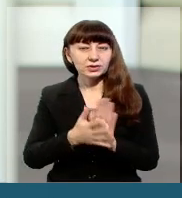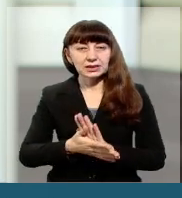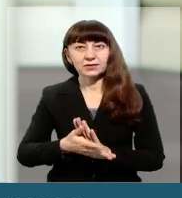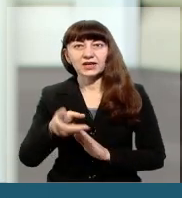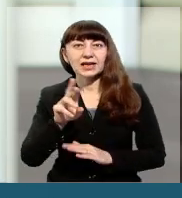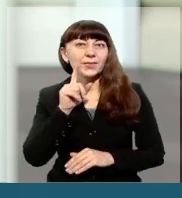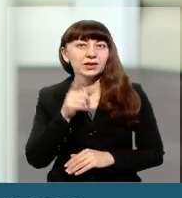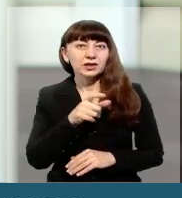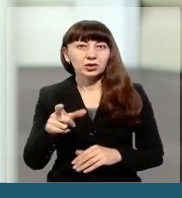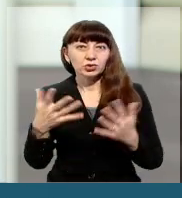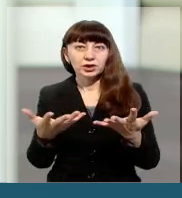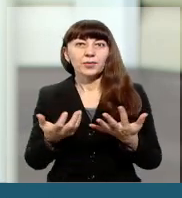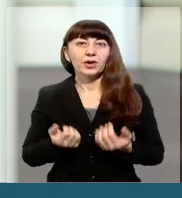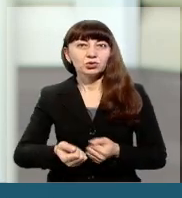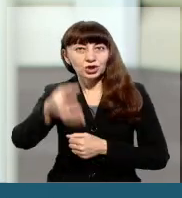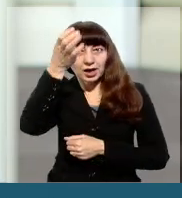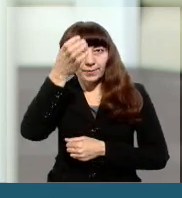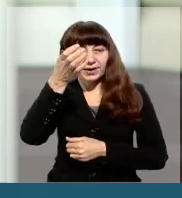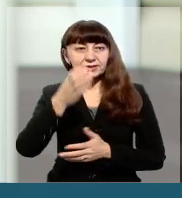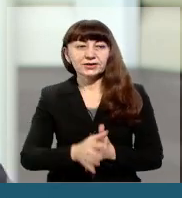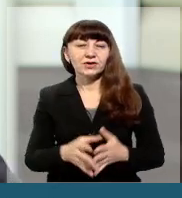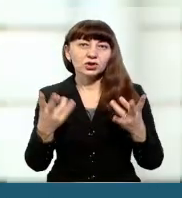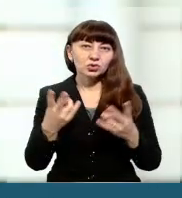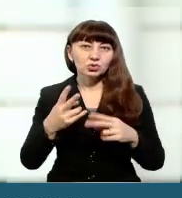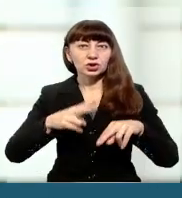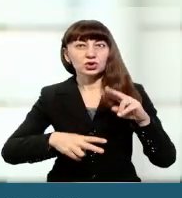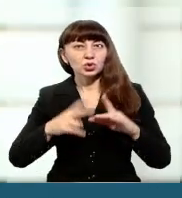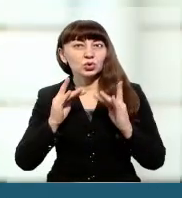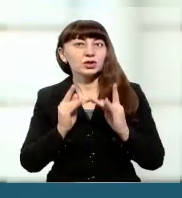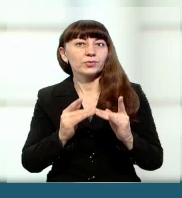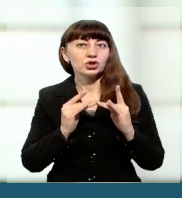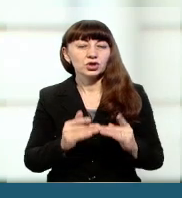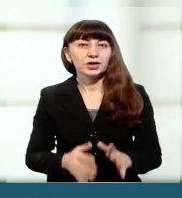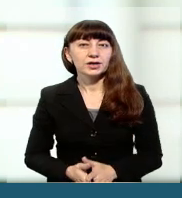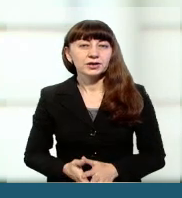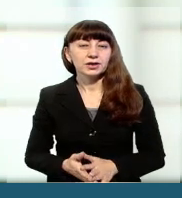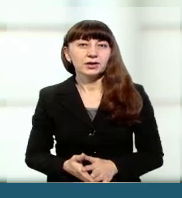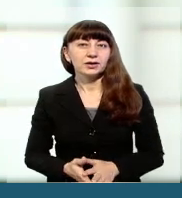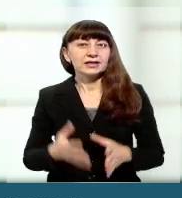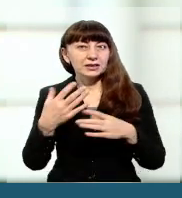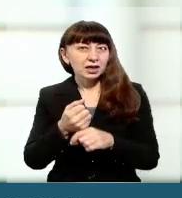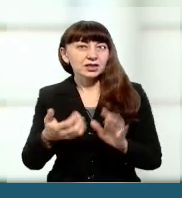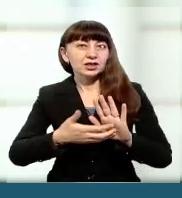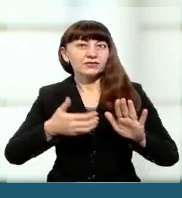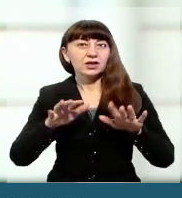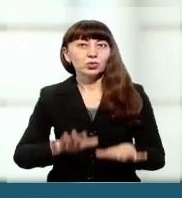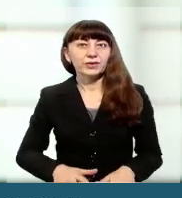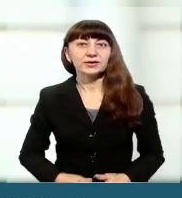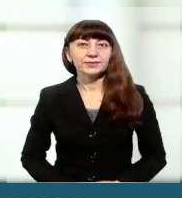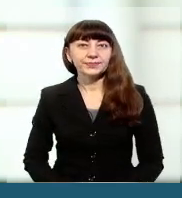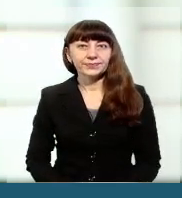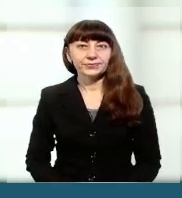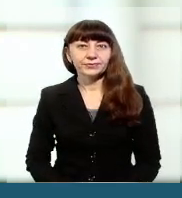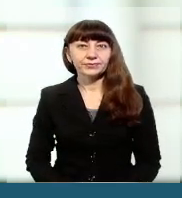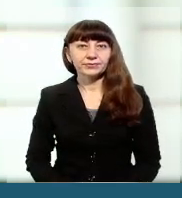студенттердің жатақханалары құрылыс және жатақханалар дефицитін жоғалту. Біздің университетімізде жатақханамен қамтамасыз ету 100%